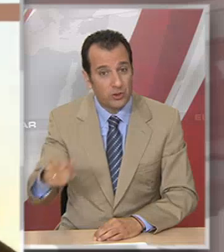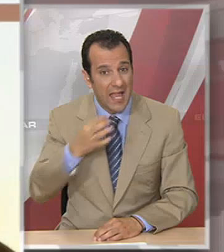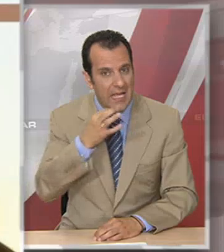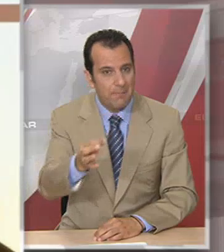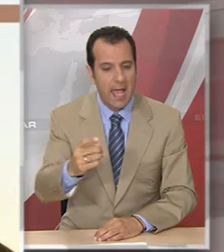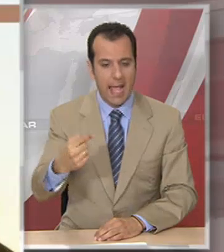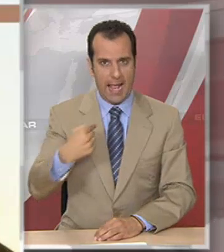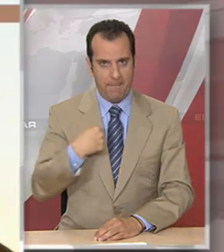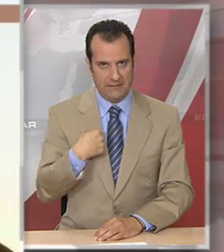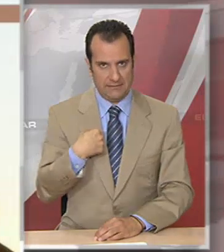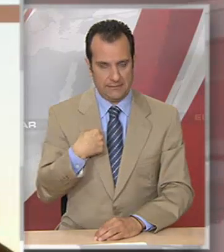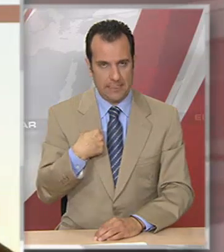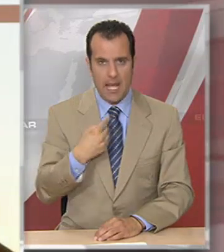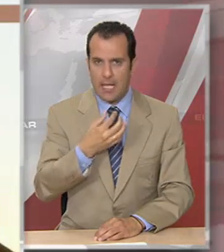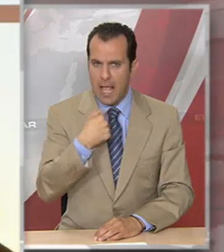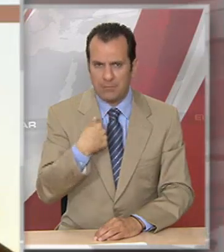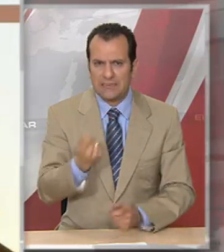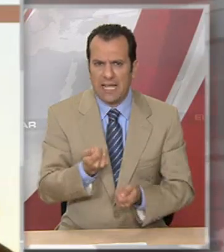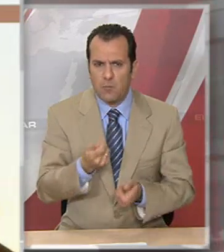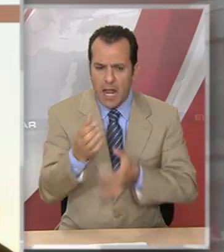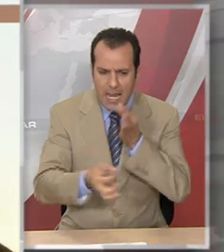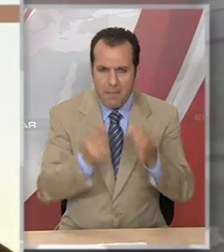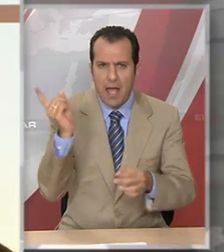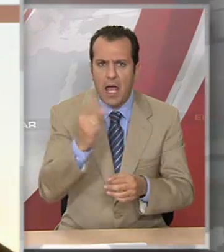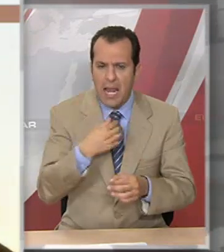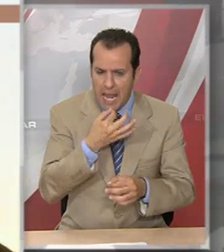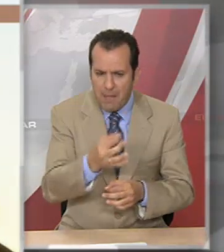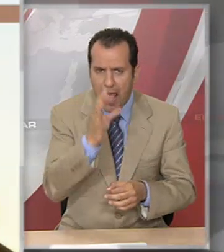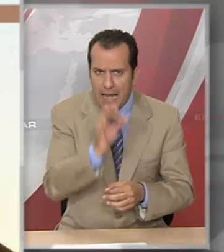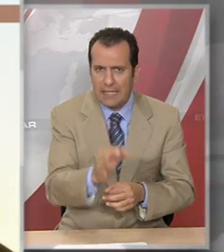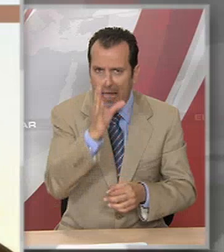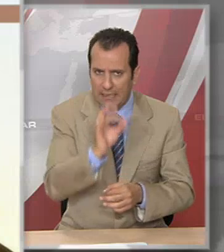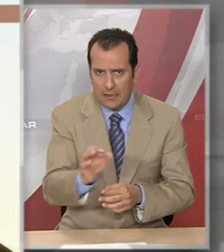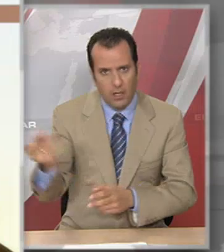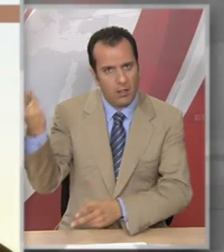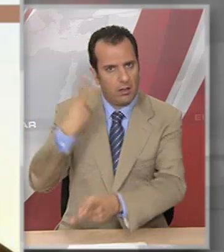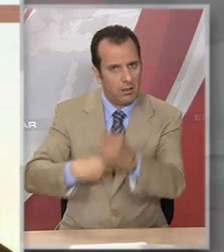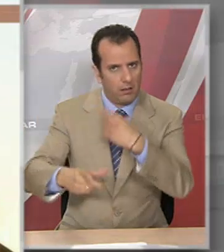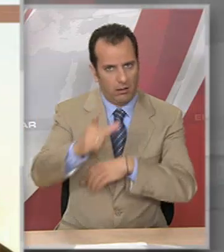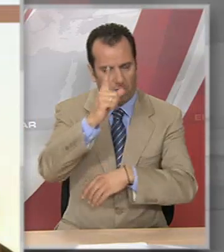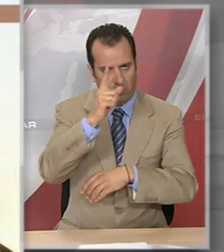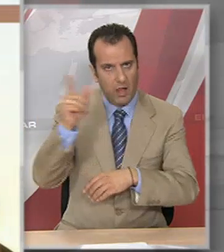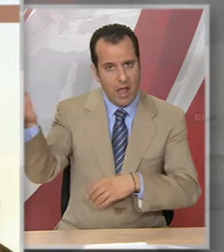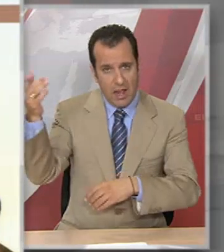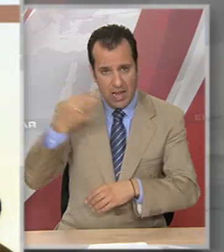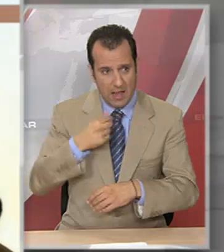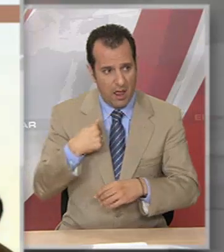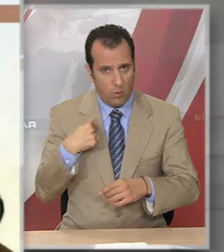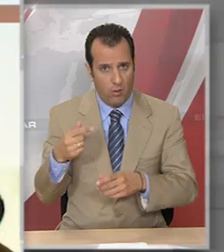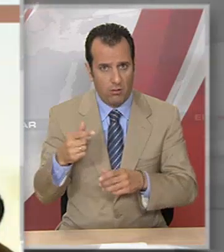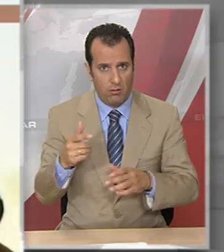16-18 μήνες λέμε μόνο την αλήθεια και τόσο καιρό μας λέγανε κυνικούς, λέει για μας ότι είμαστε λαϊκιστές.